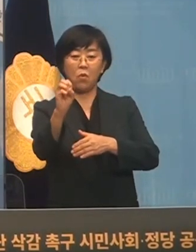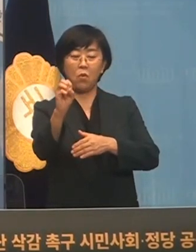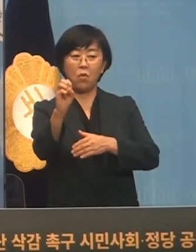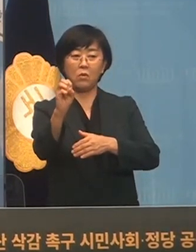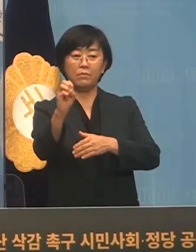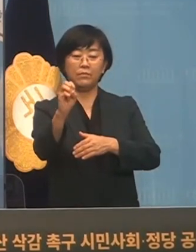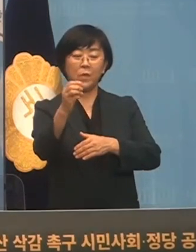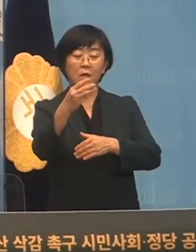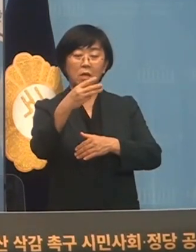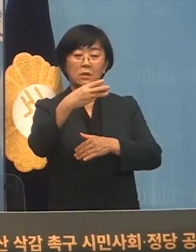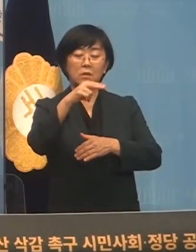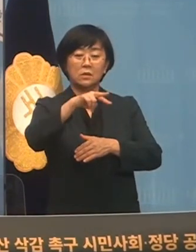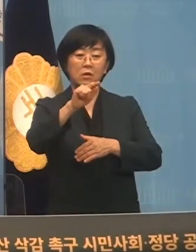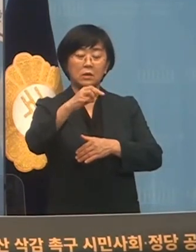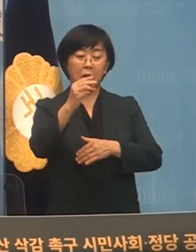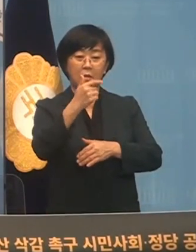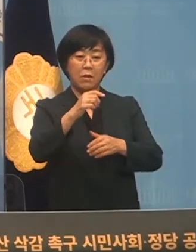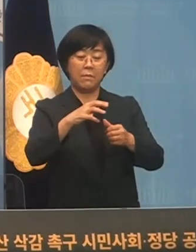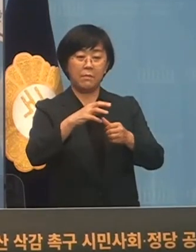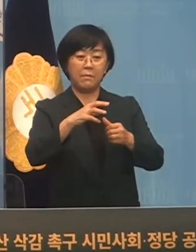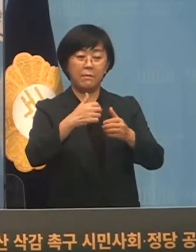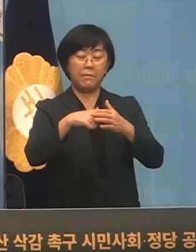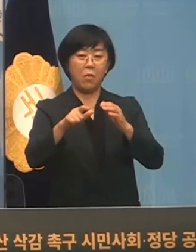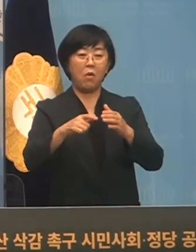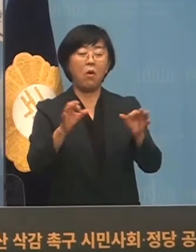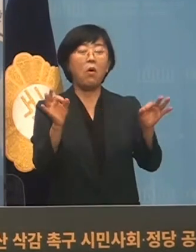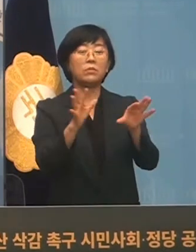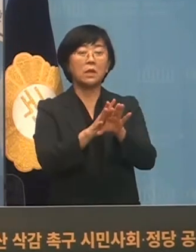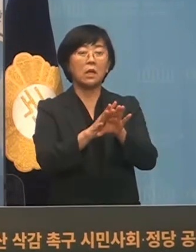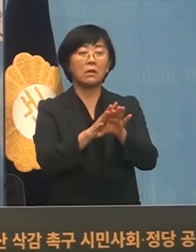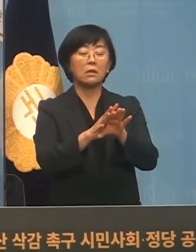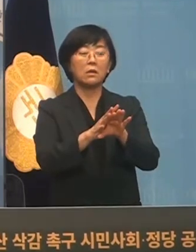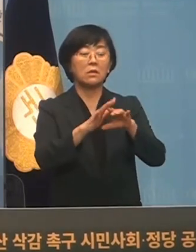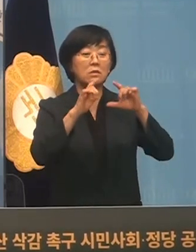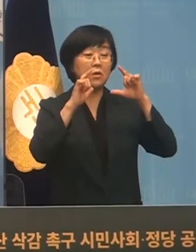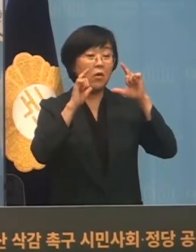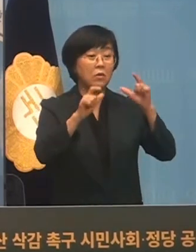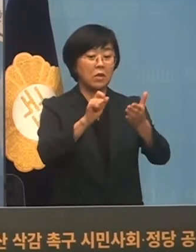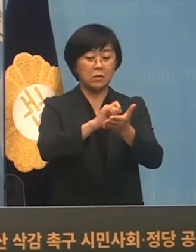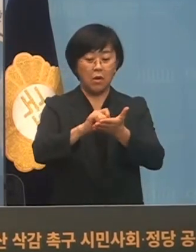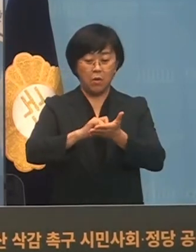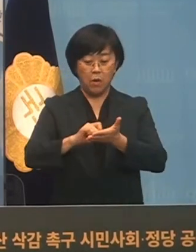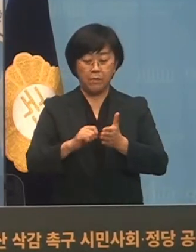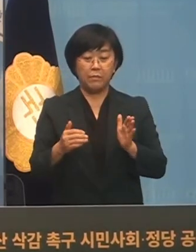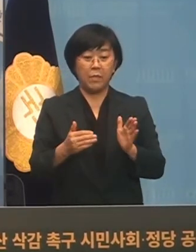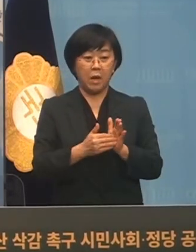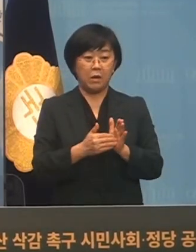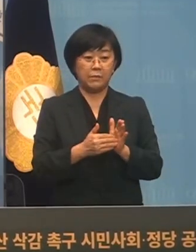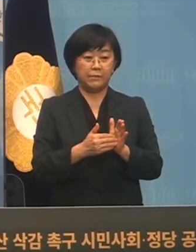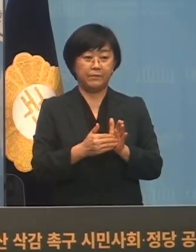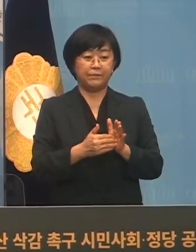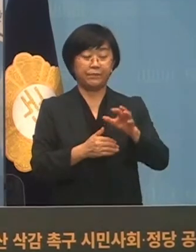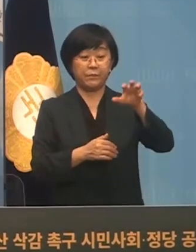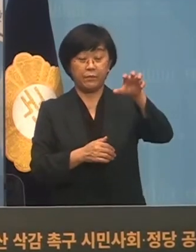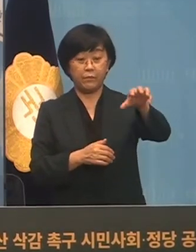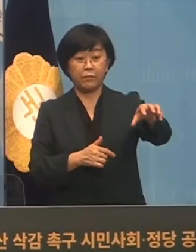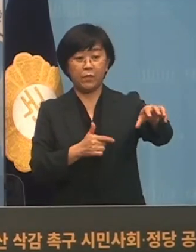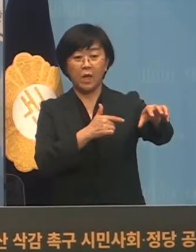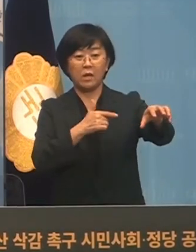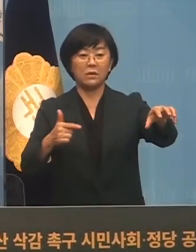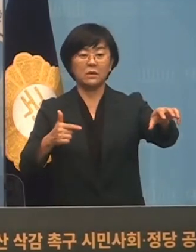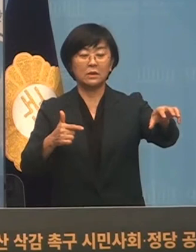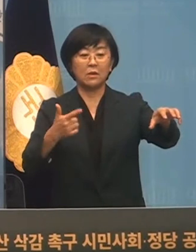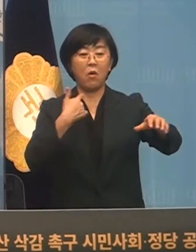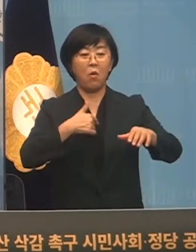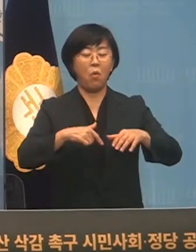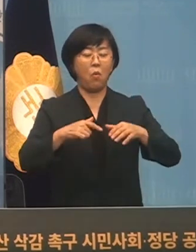2030년대까지 탄소탄을 한다라는 선언에 서명을 한 것이 됐습니다. 그래서 현지에서 굉장히 큰